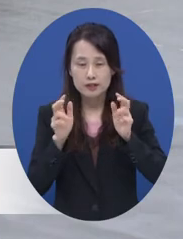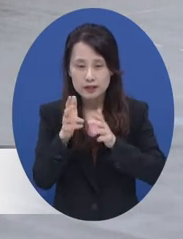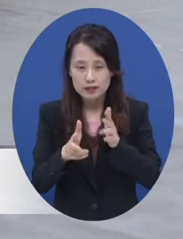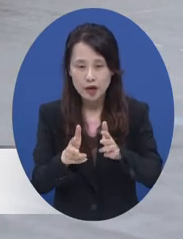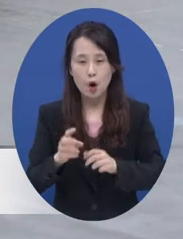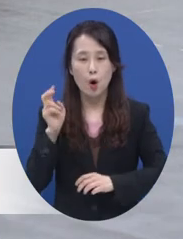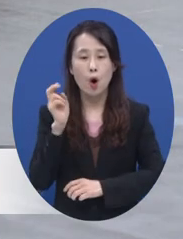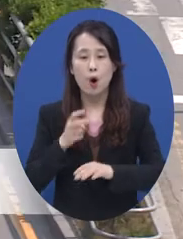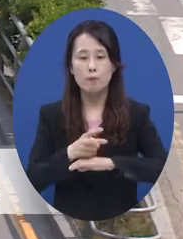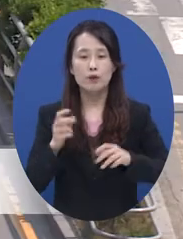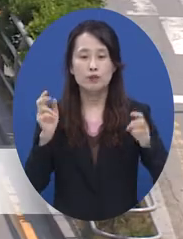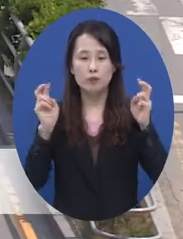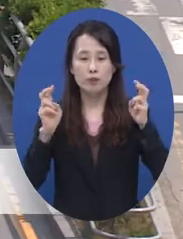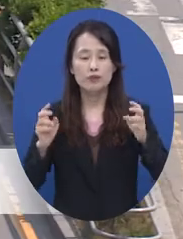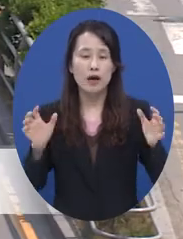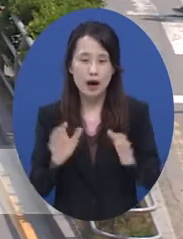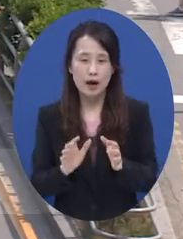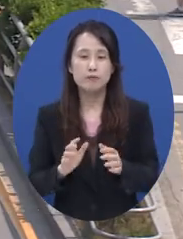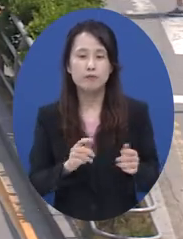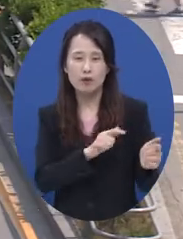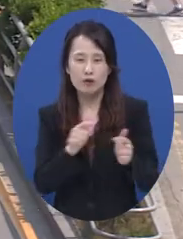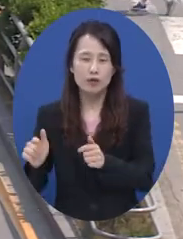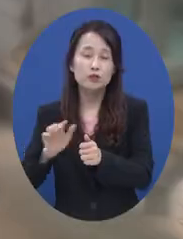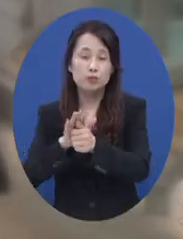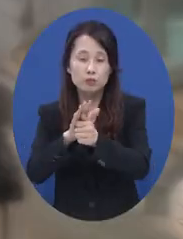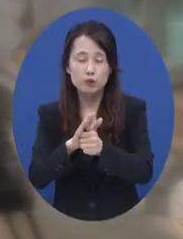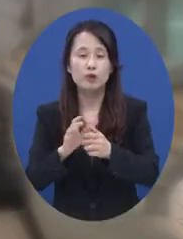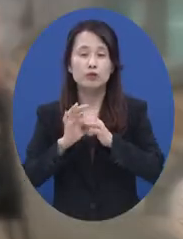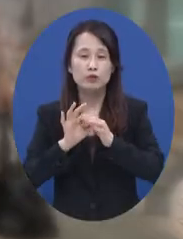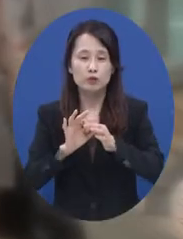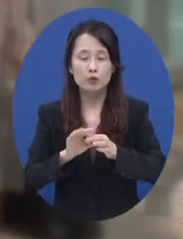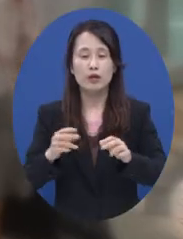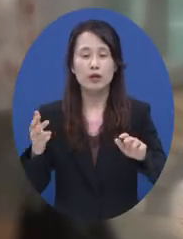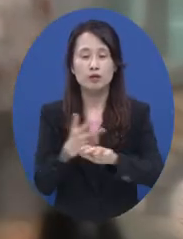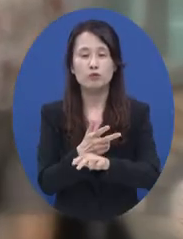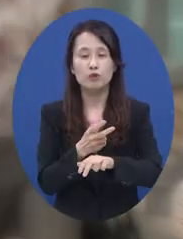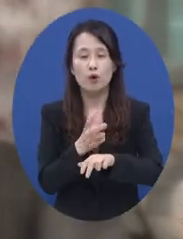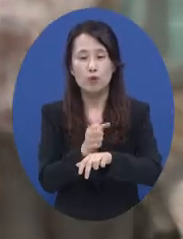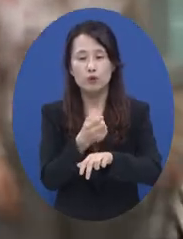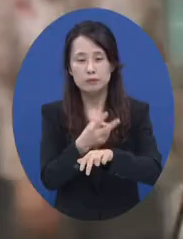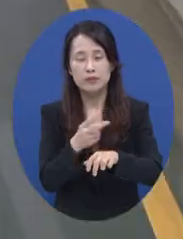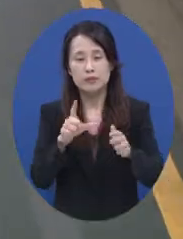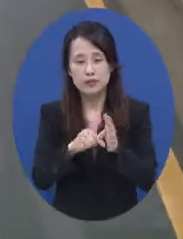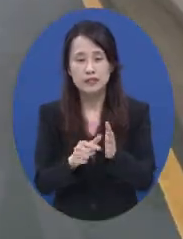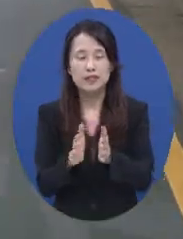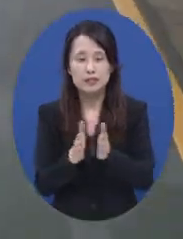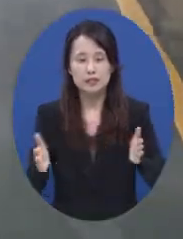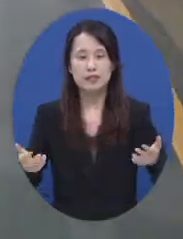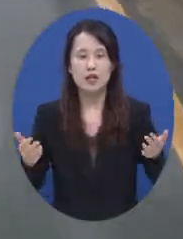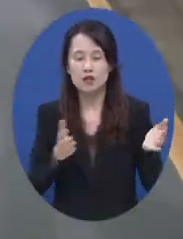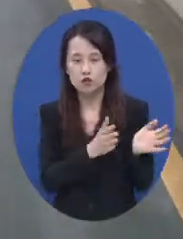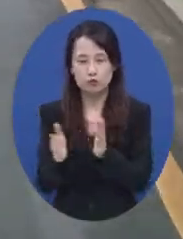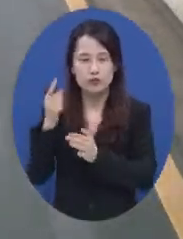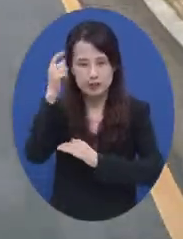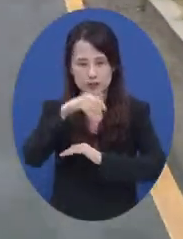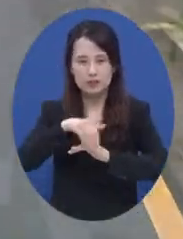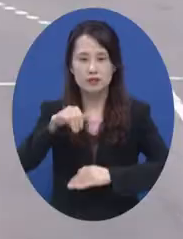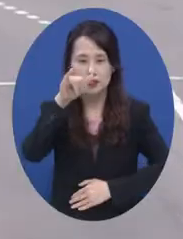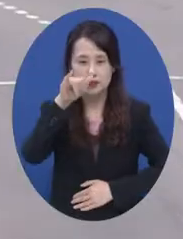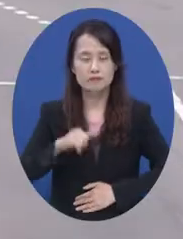버스 업체 통합 채용 고용 장려금 지원 등을 통해 버스 업계 주 52시간 근무제 본격 시행에 대비해 나갈